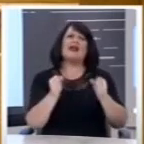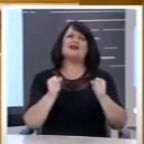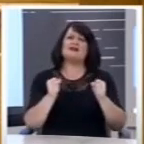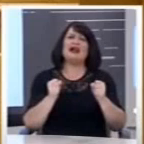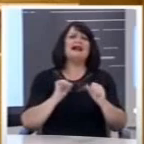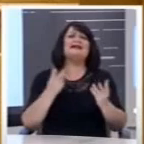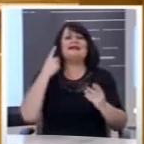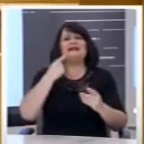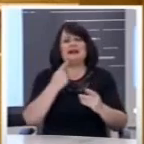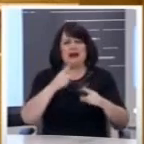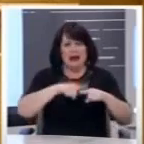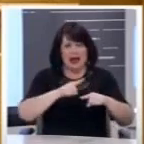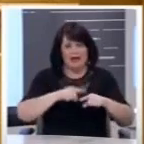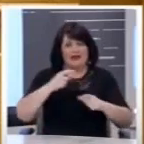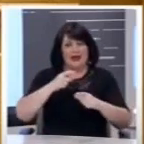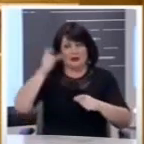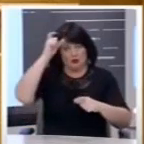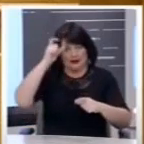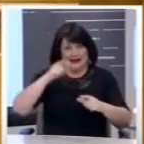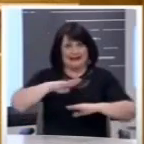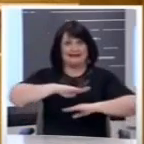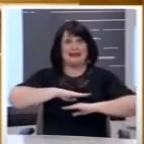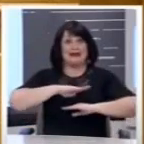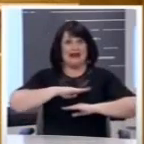τα στρατεύματα Ελλάδος και Κύπρου και Τουρκίας μπορεί να είναι